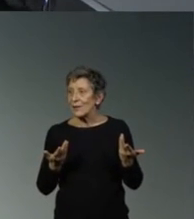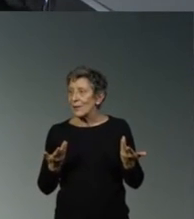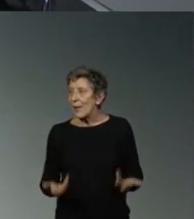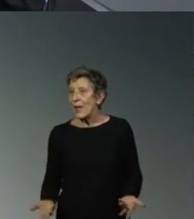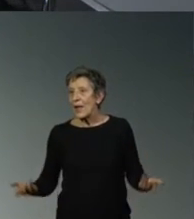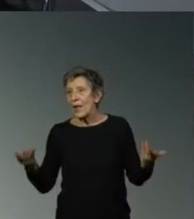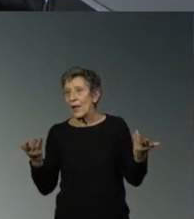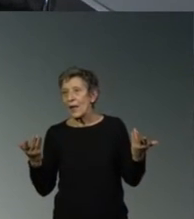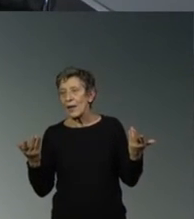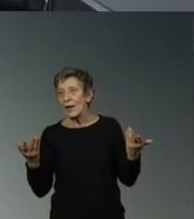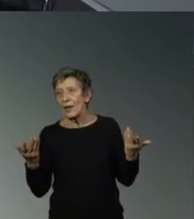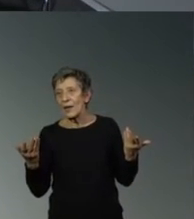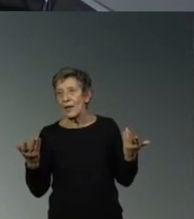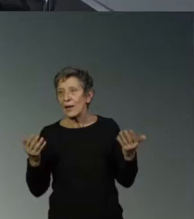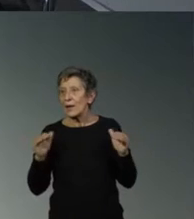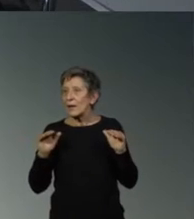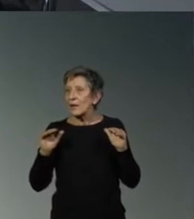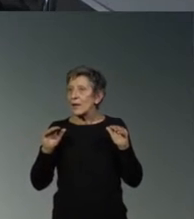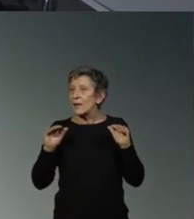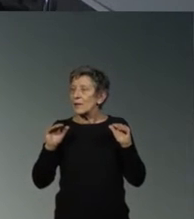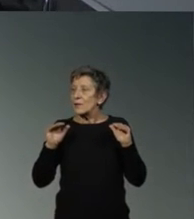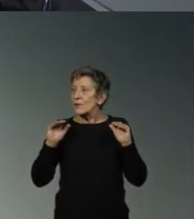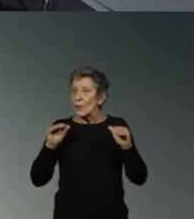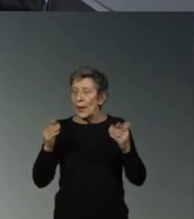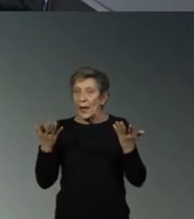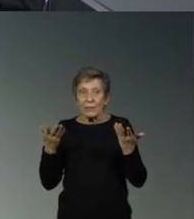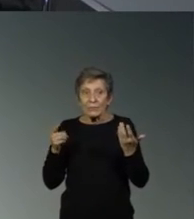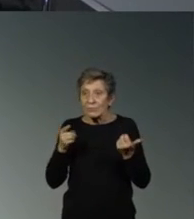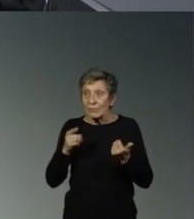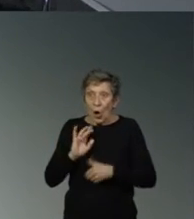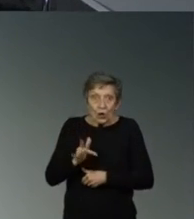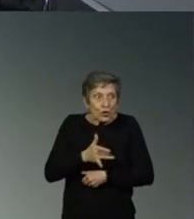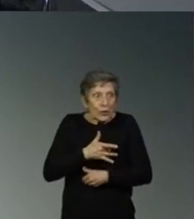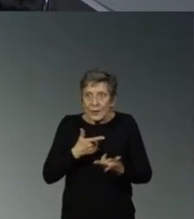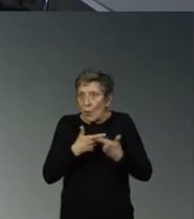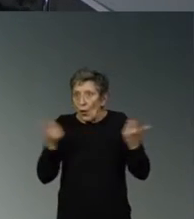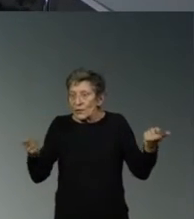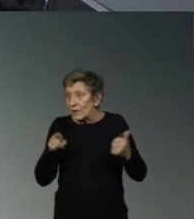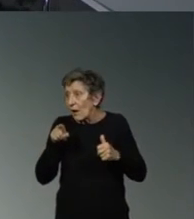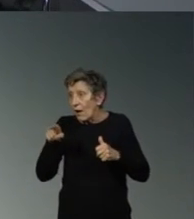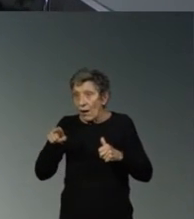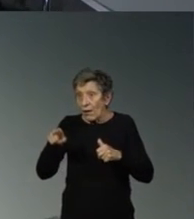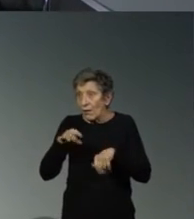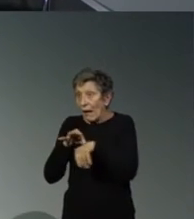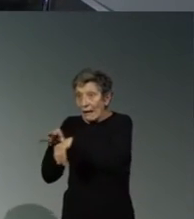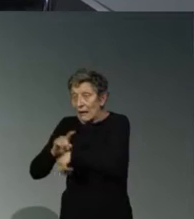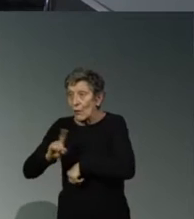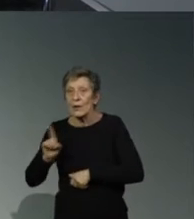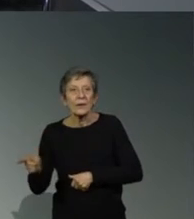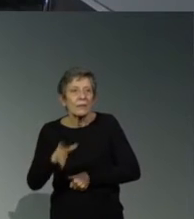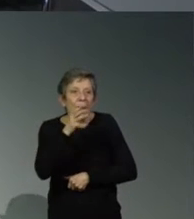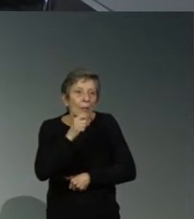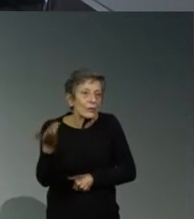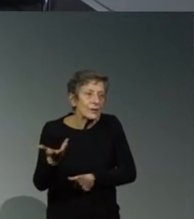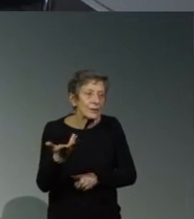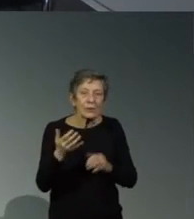à... Ça vous a quand même pas guidé pour raconter tous les sentiments qu'il y a par ailleurs. C'est impossible. Dans le livre. C'est impossible. D'ailleurs, la fin